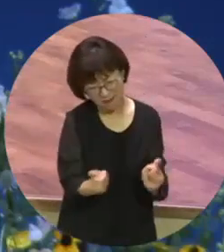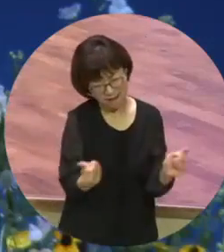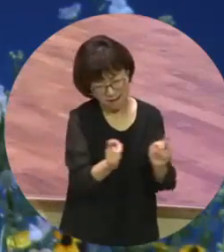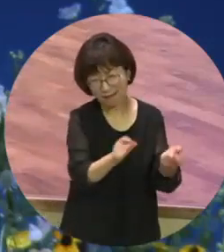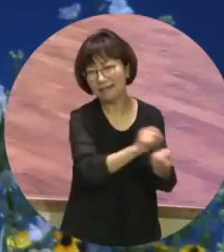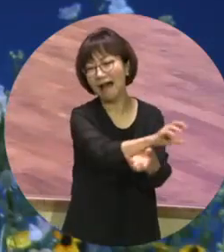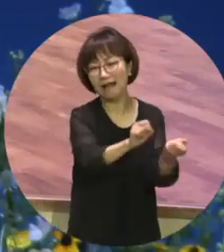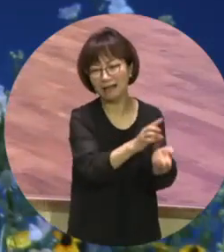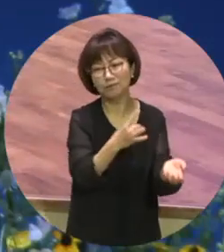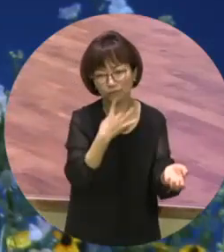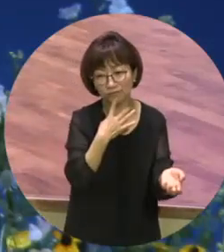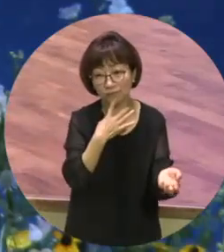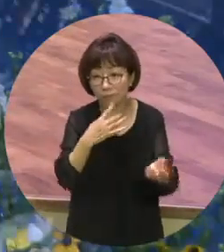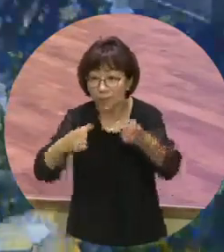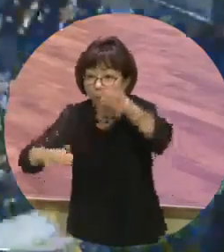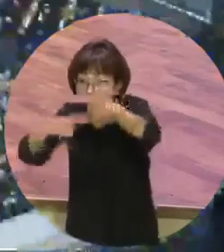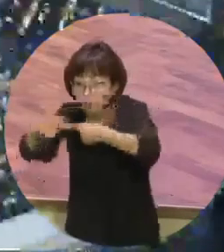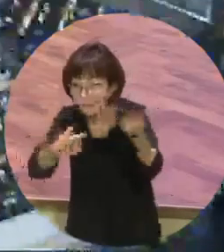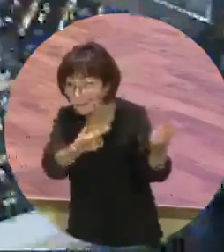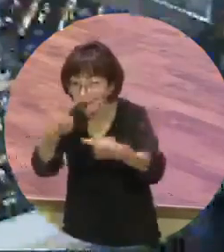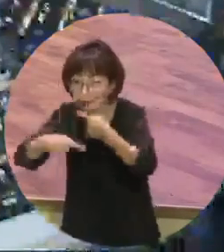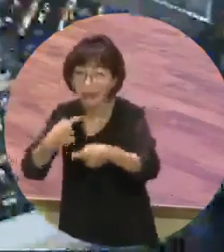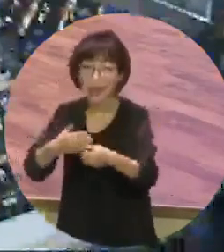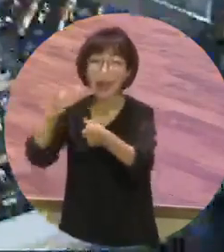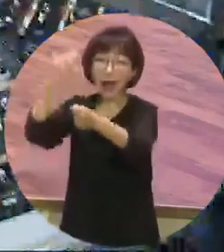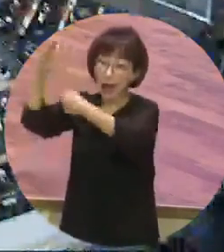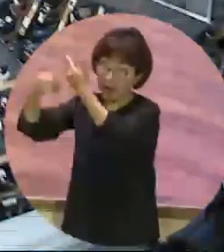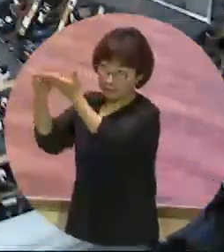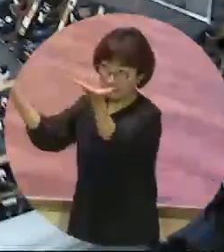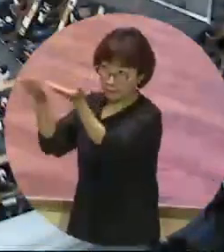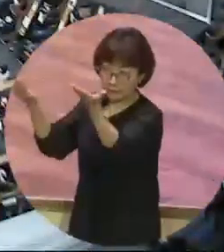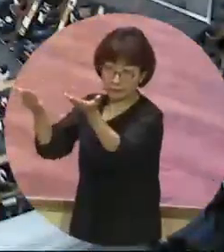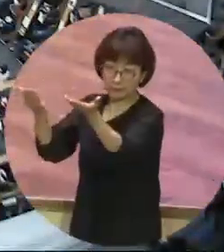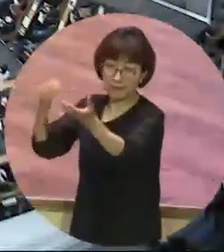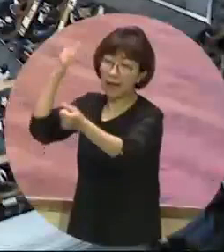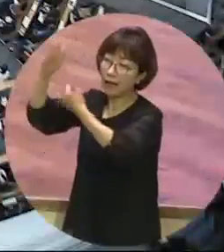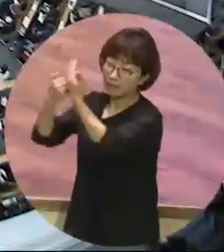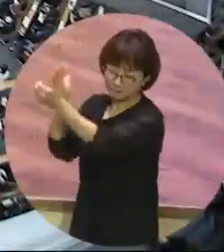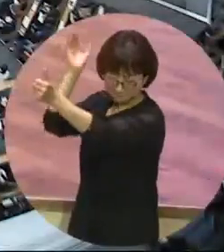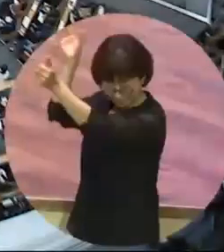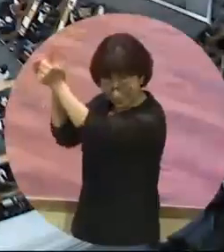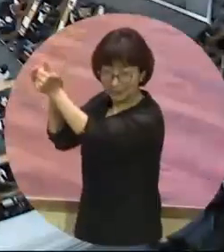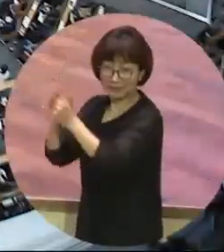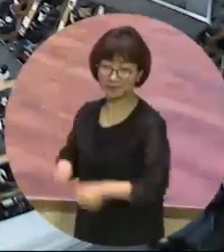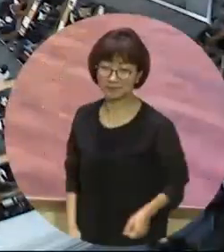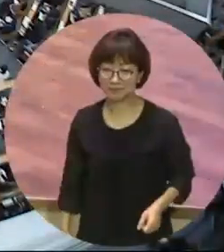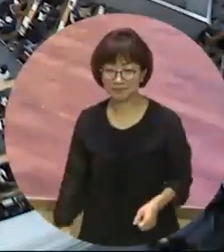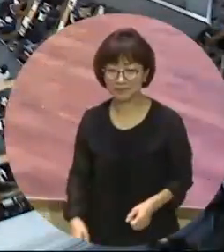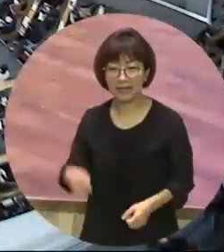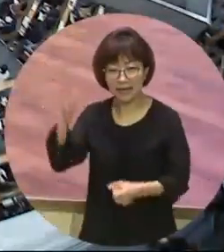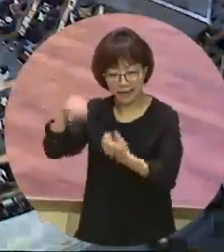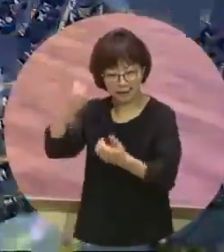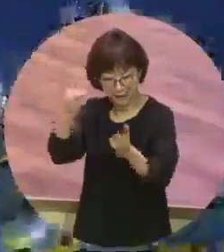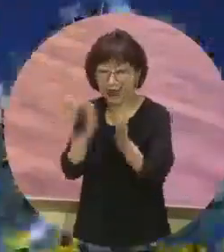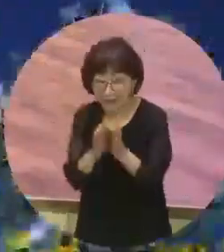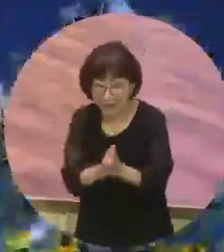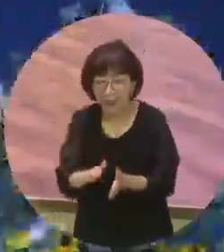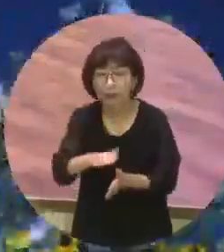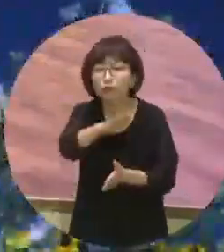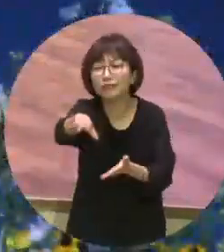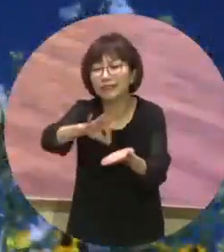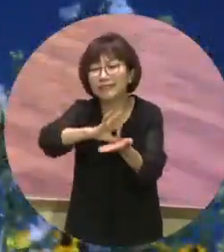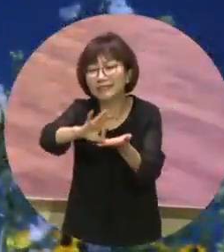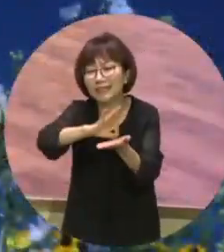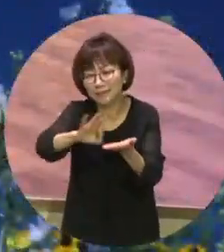따라서 하나님 일은 하나님이 하신다. 아멘. 그냥 우리는 쓰임 받는